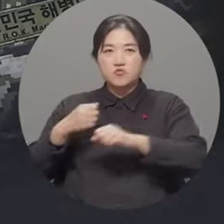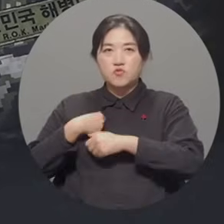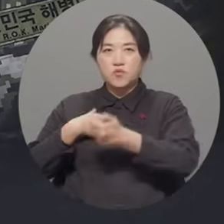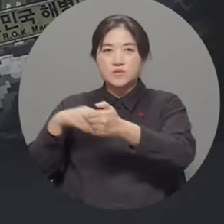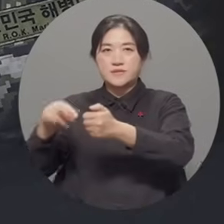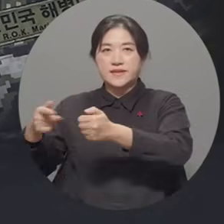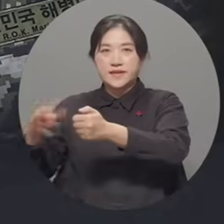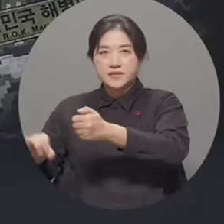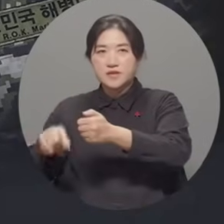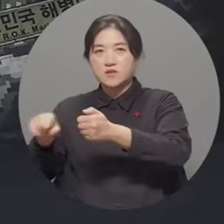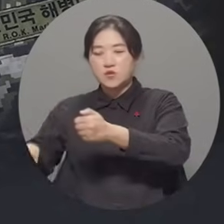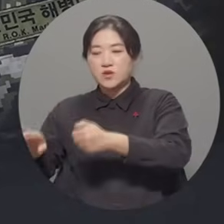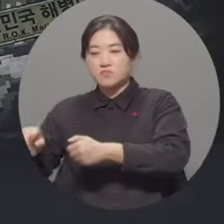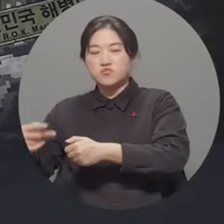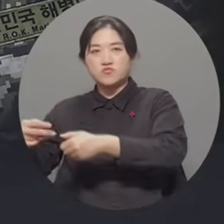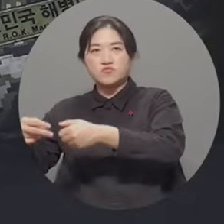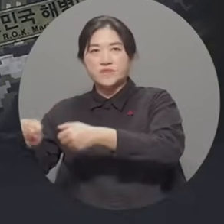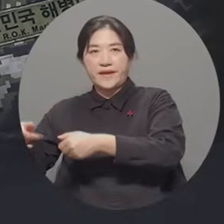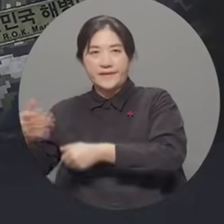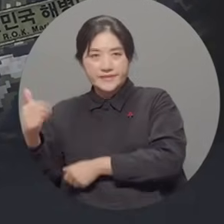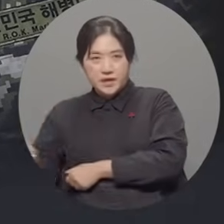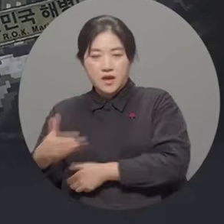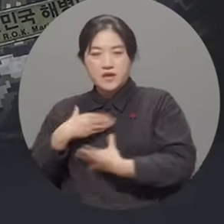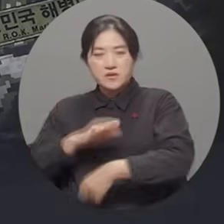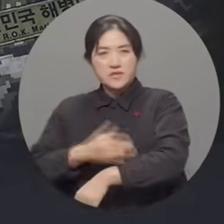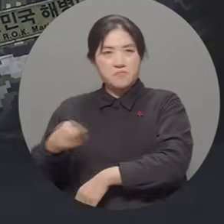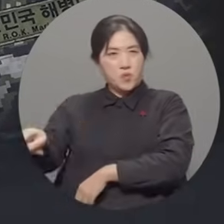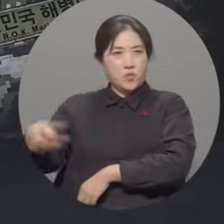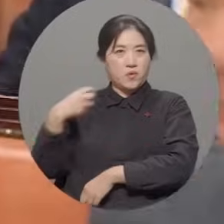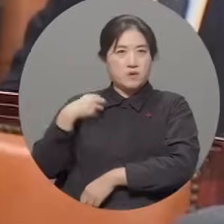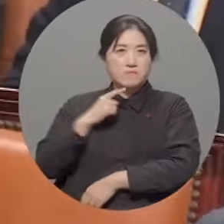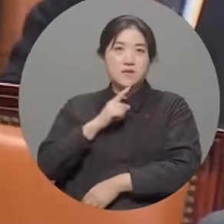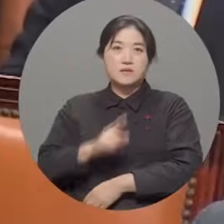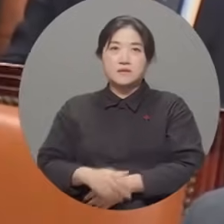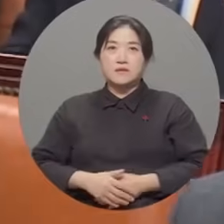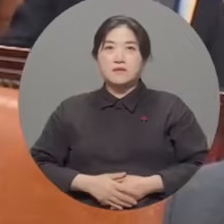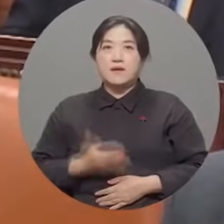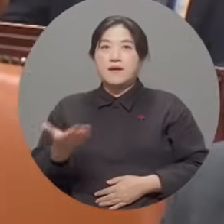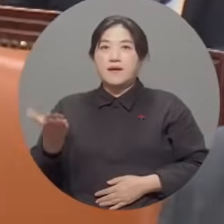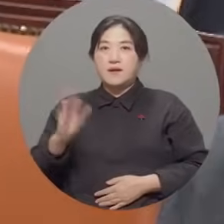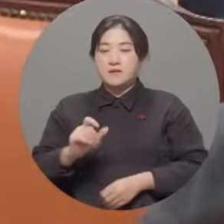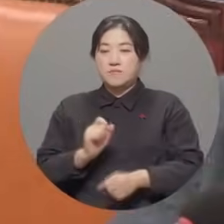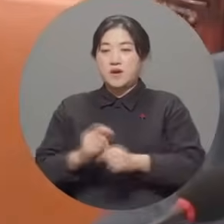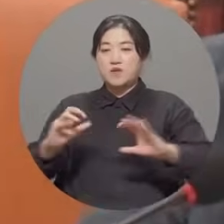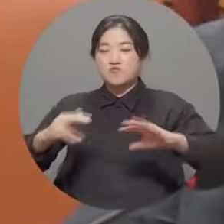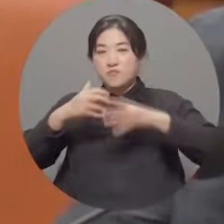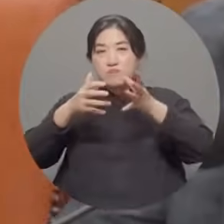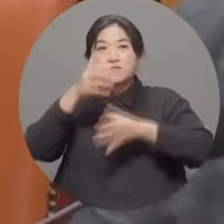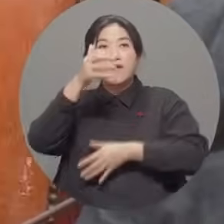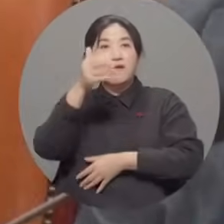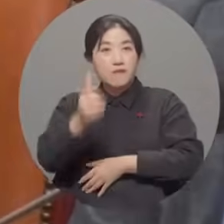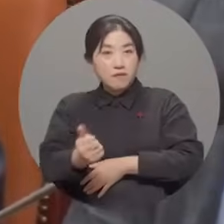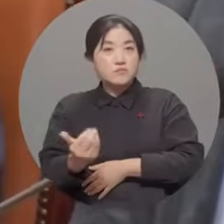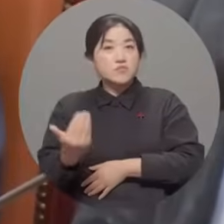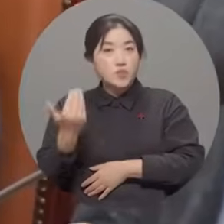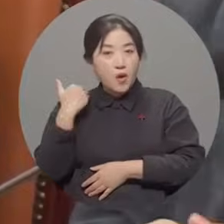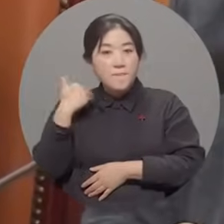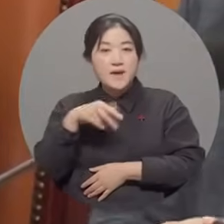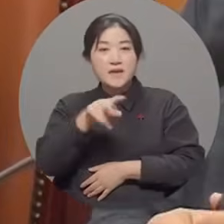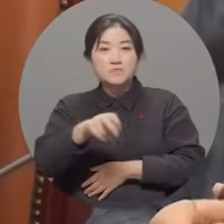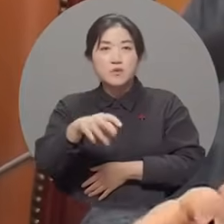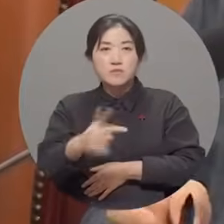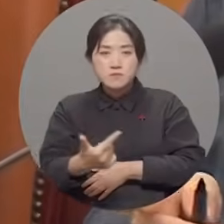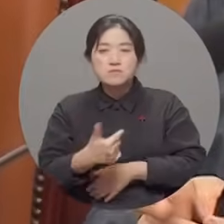현장 부대장에게 안전에 대한 책임이 있다고 주장했습니다. 하지만 이미 국방부 장관까지 나서 임 전